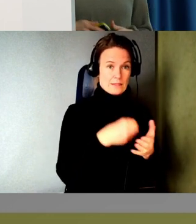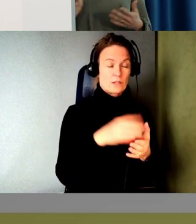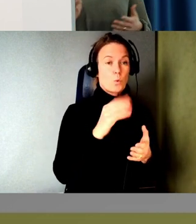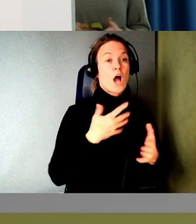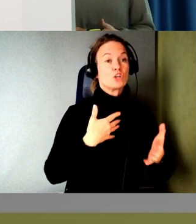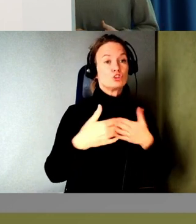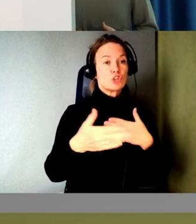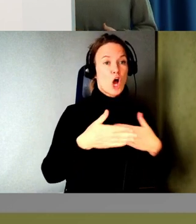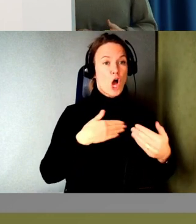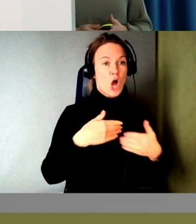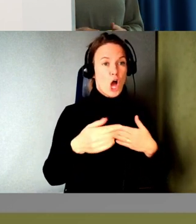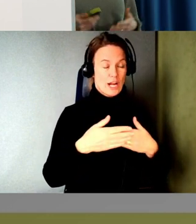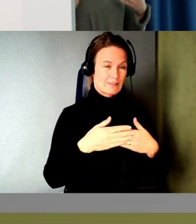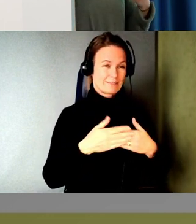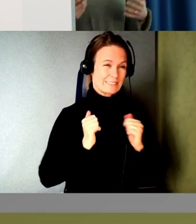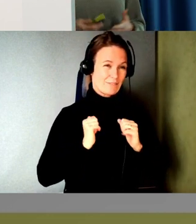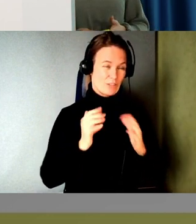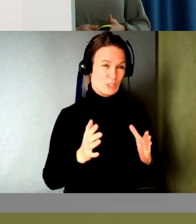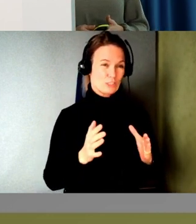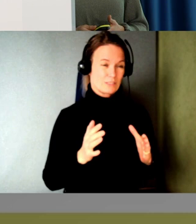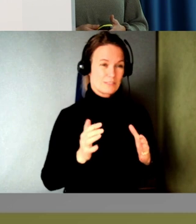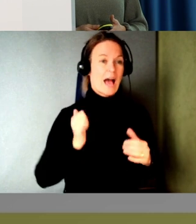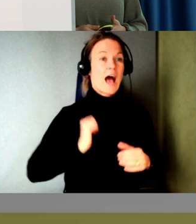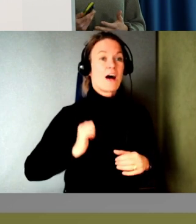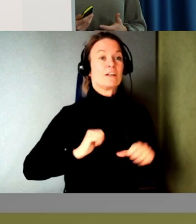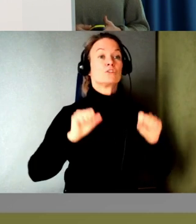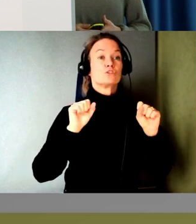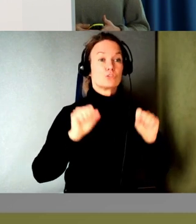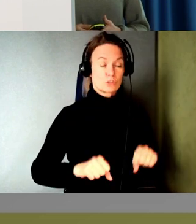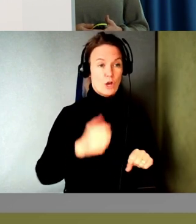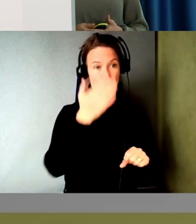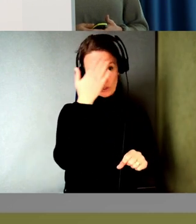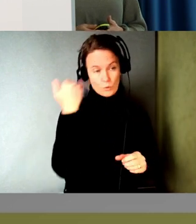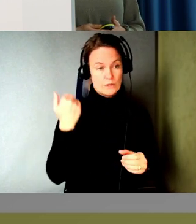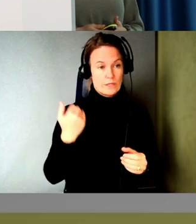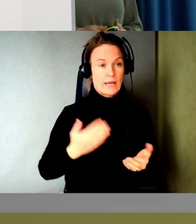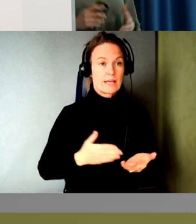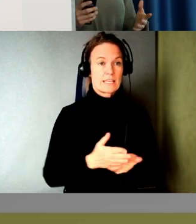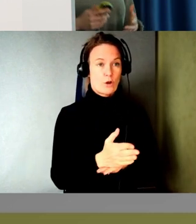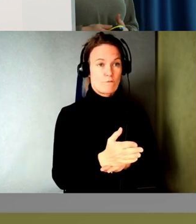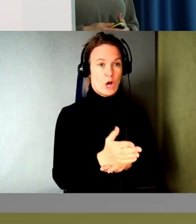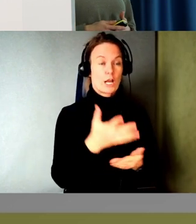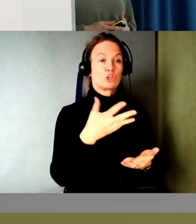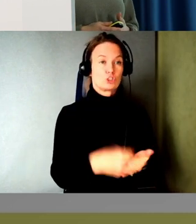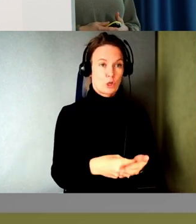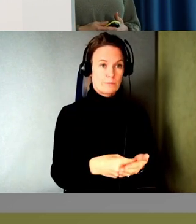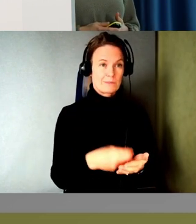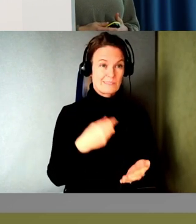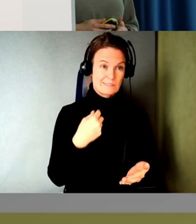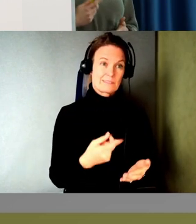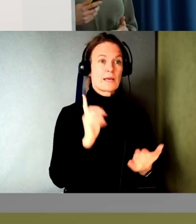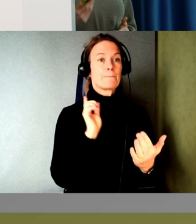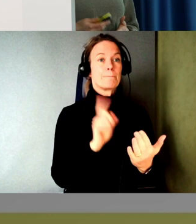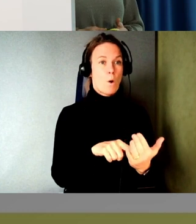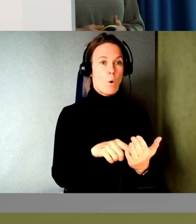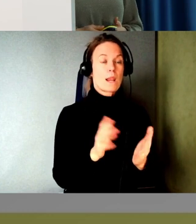punkten kanske ganska självklar eh användaren ska kunna genomföra ett köp det är målet med besöket